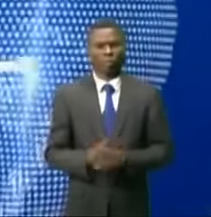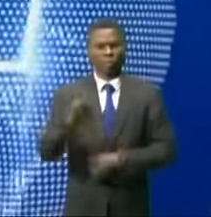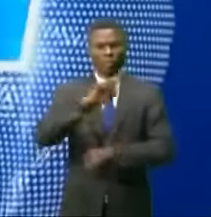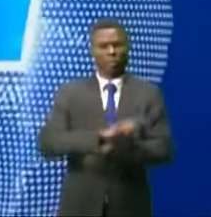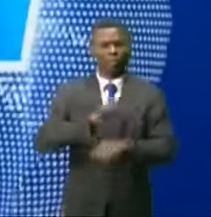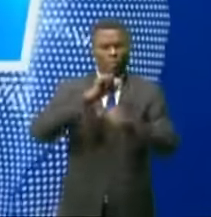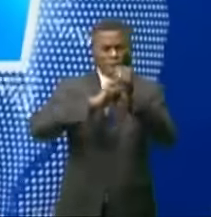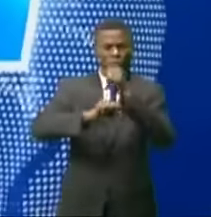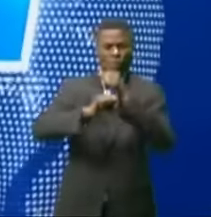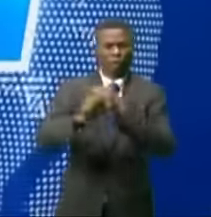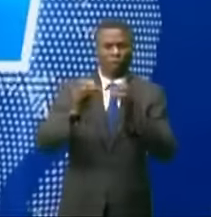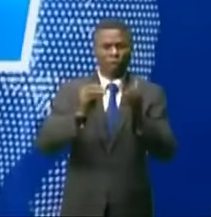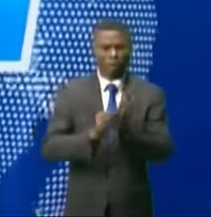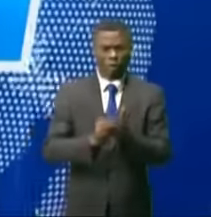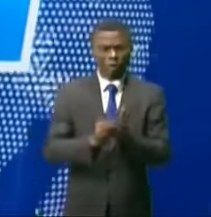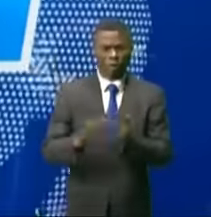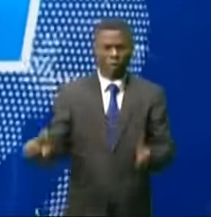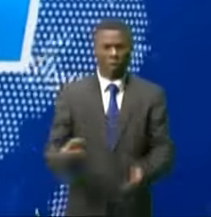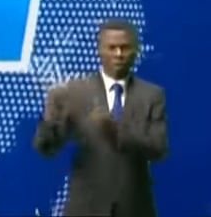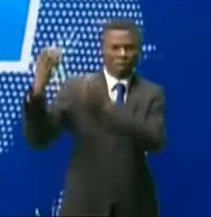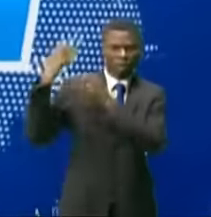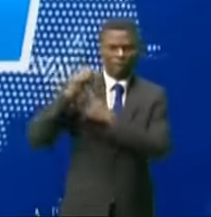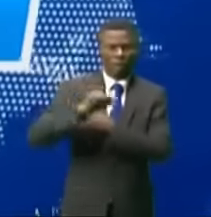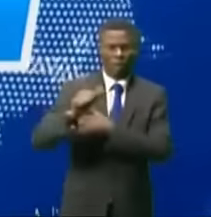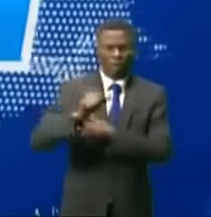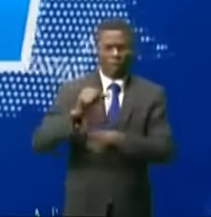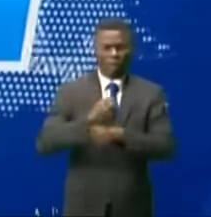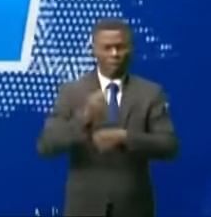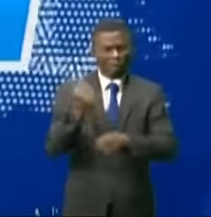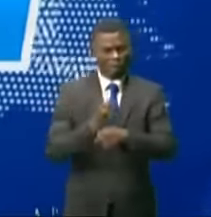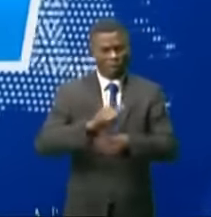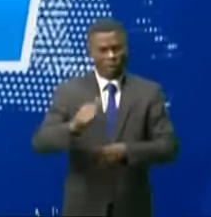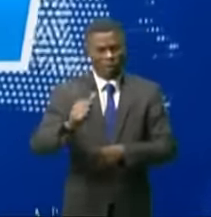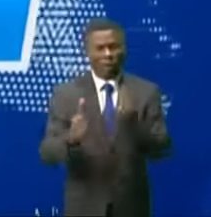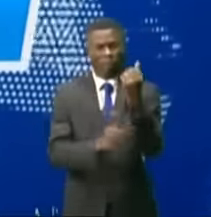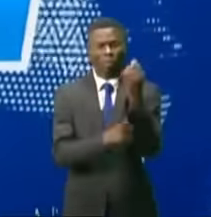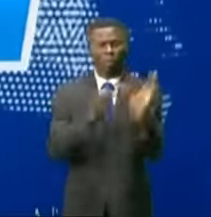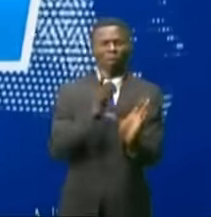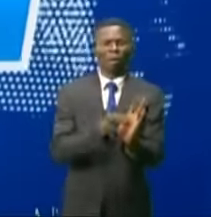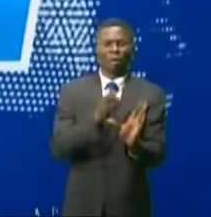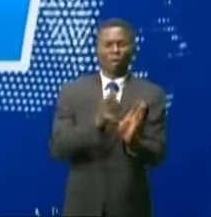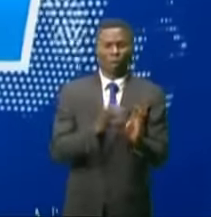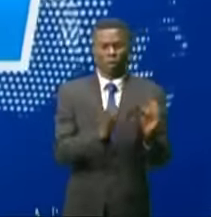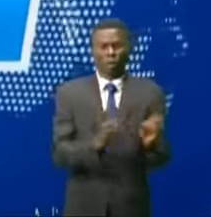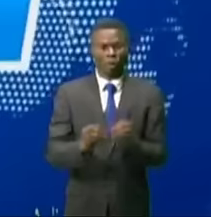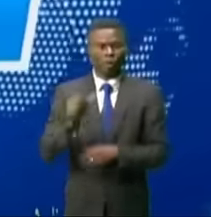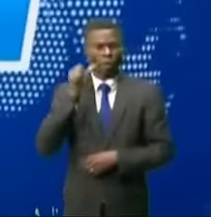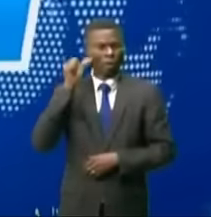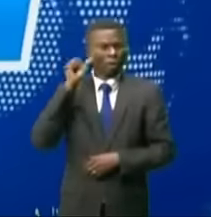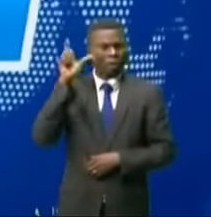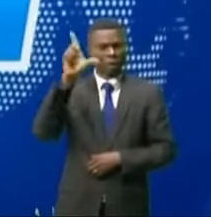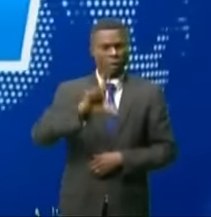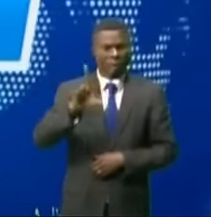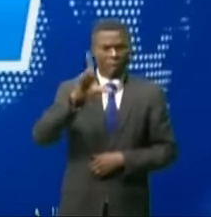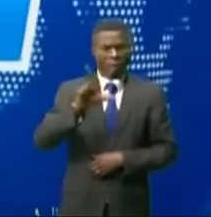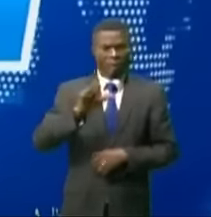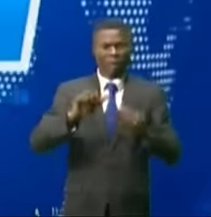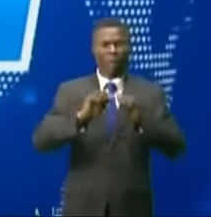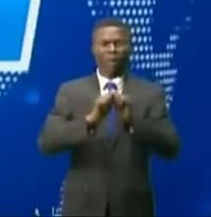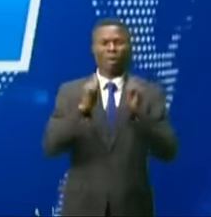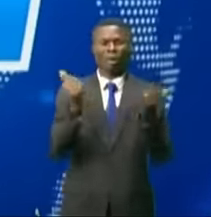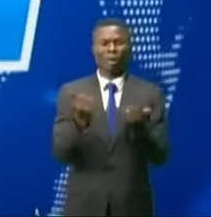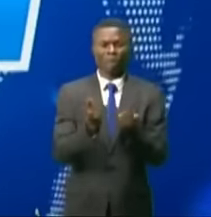journée de sensibilisation sur l'auto-prise en charge et l'entrepreneuriat des personnes handicapées a été organisée hier lundi par